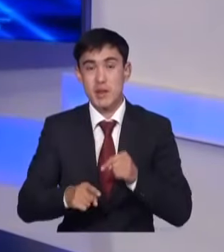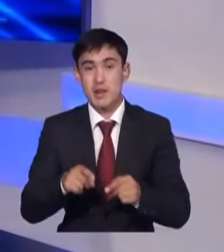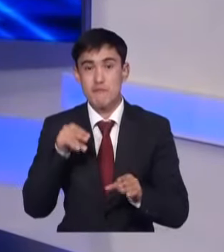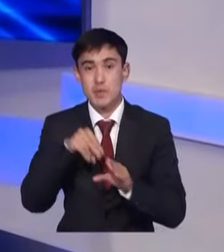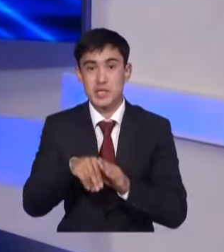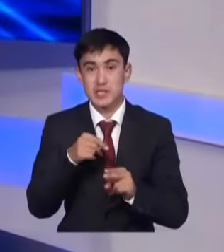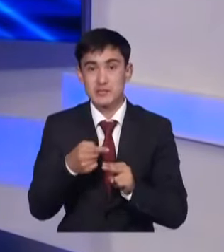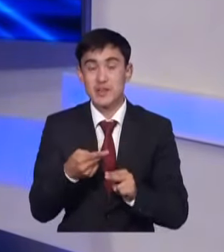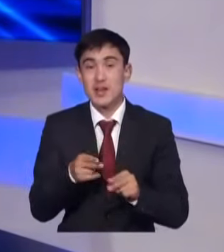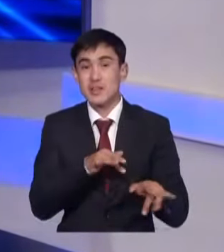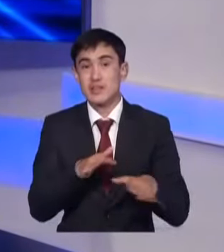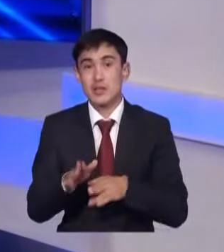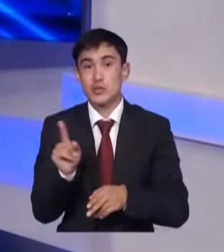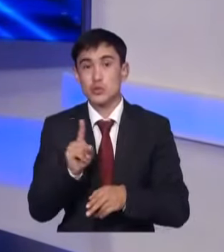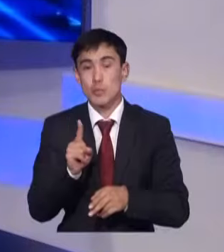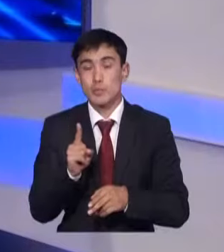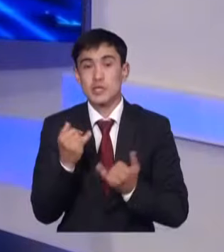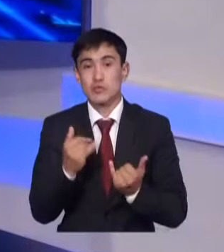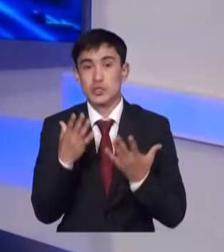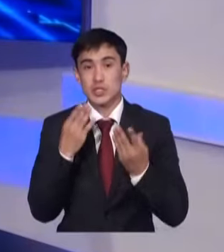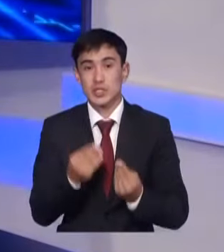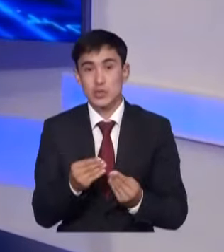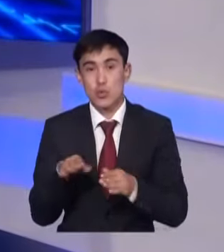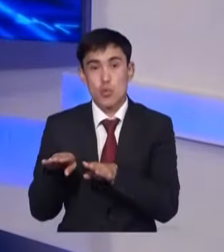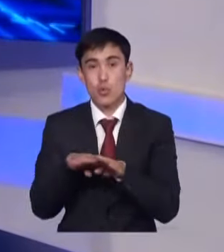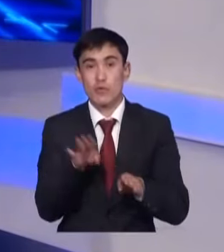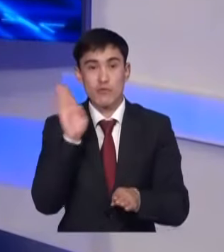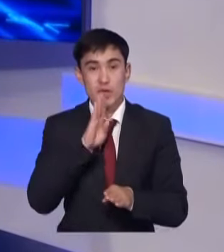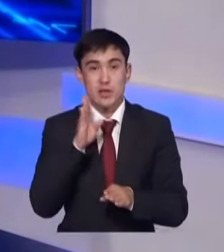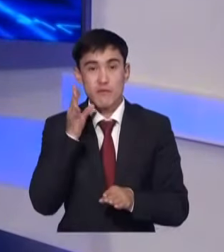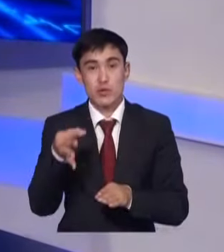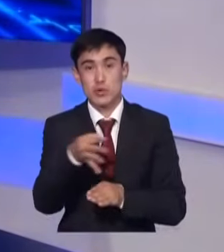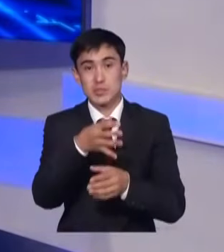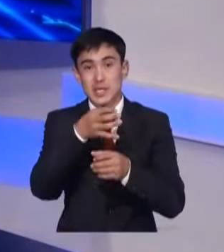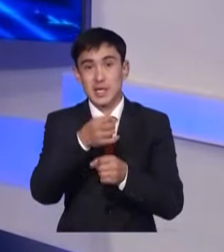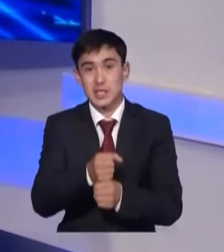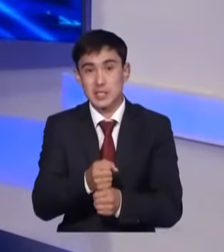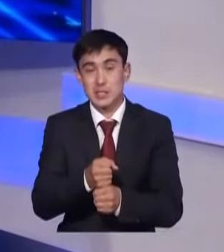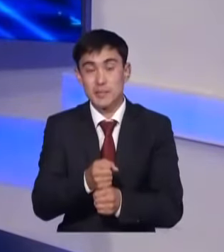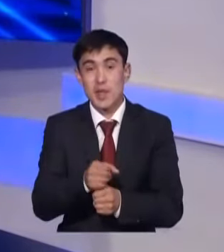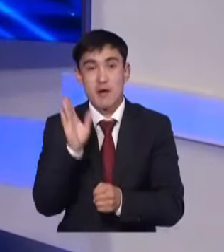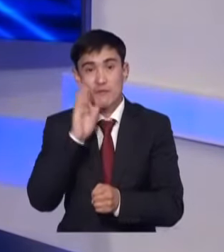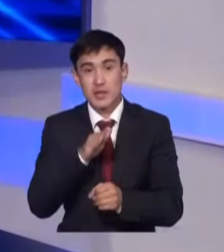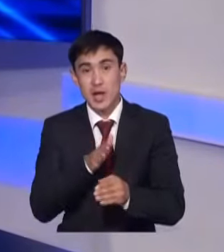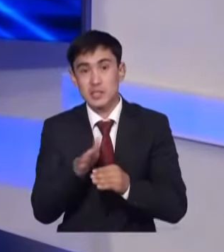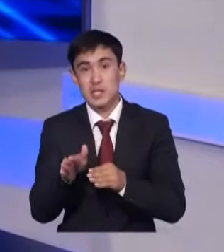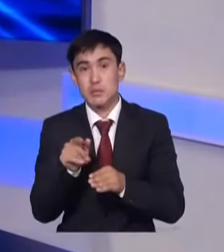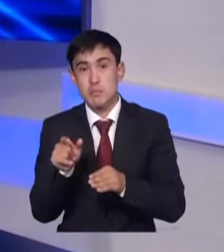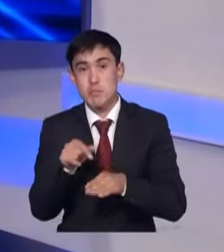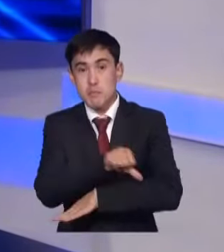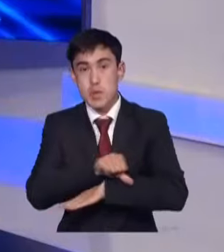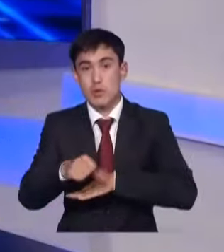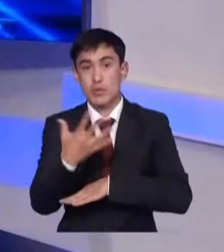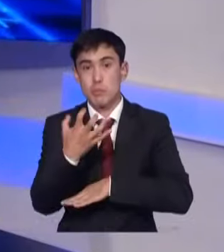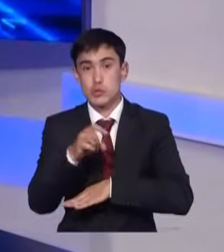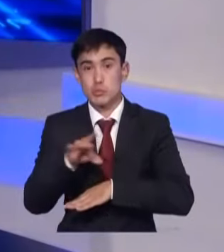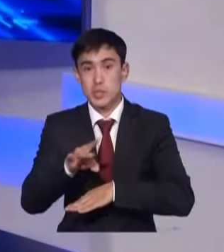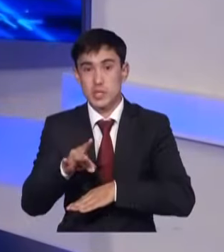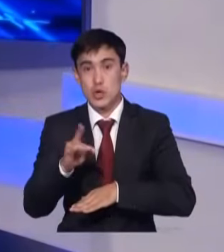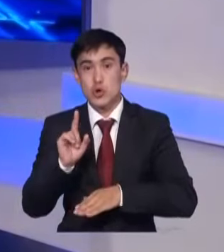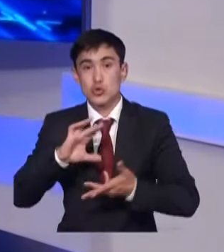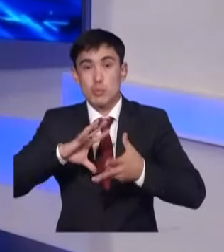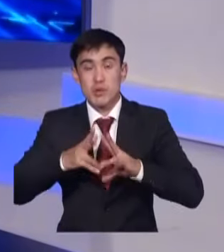немедленного вмешательства. Дело в том, что на сегодняшний день уровень воды в водоеме сократился, и вода отошла от берегов аж на 500 метров,